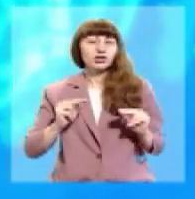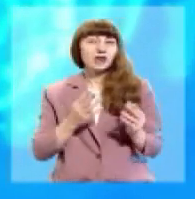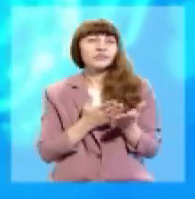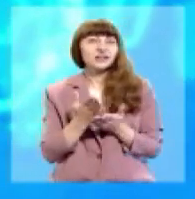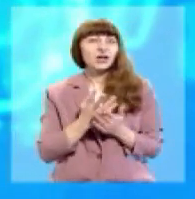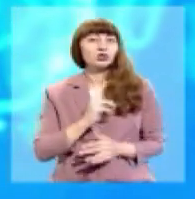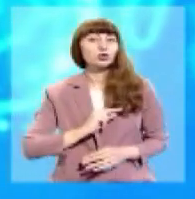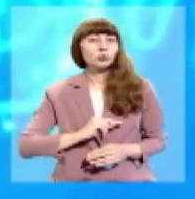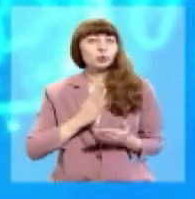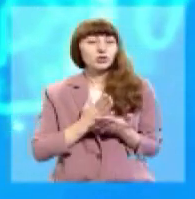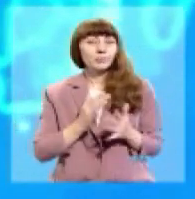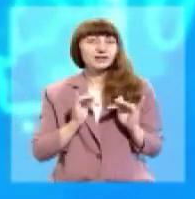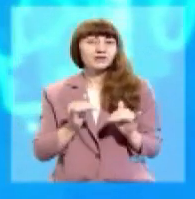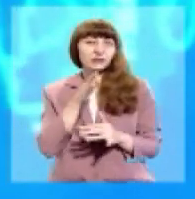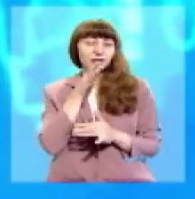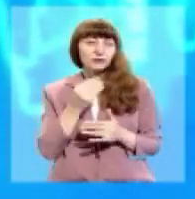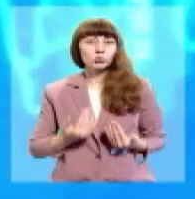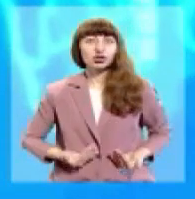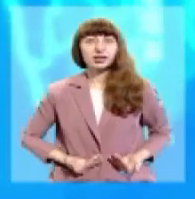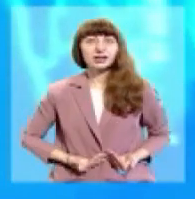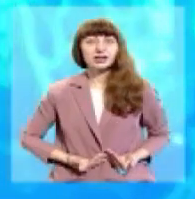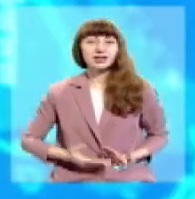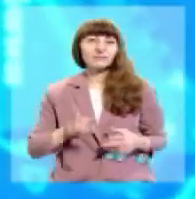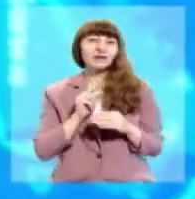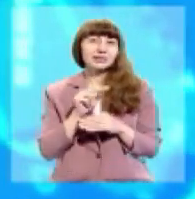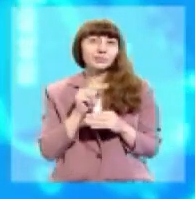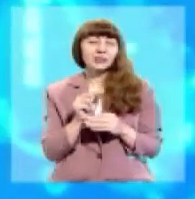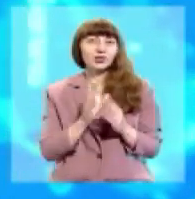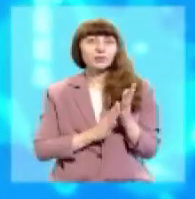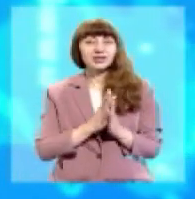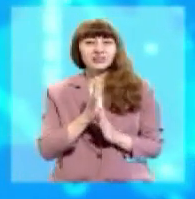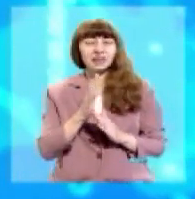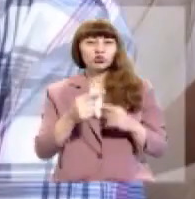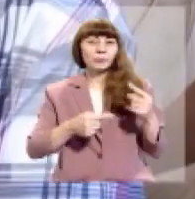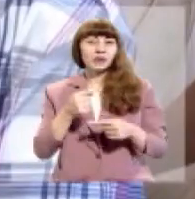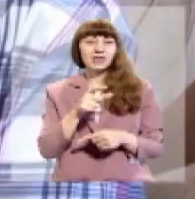устаздар баршылық. Солардың бірі Сабира Қайырова туралы келесі бейнематериалда.